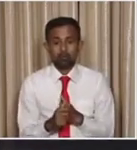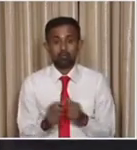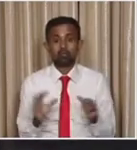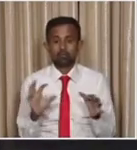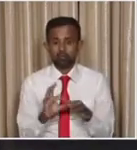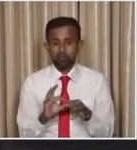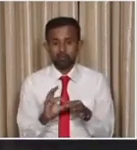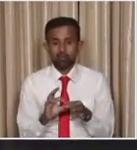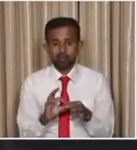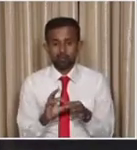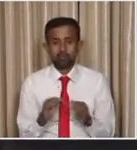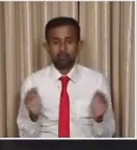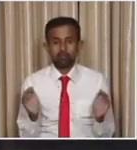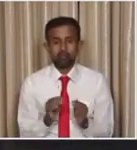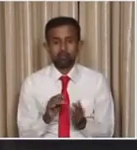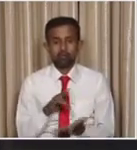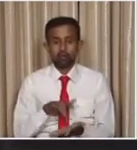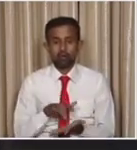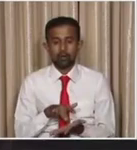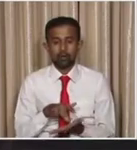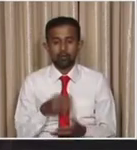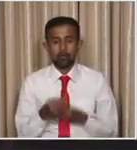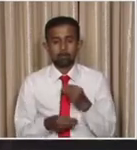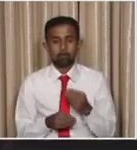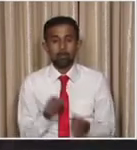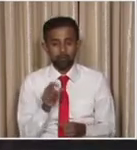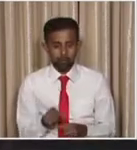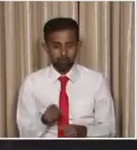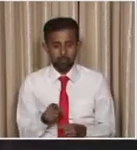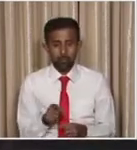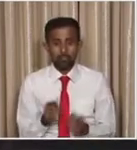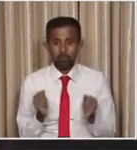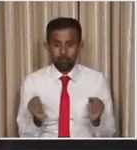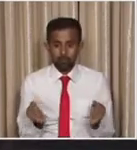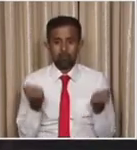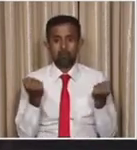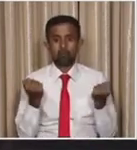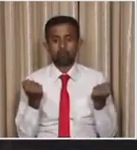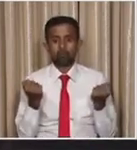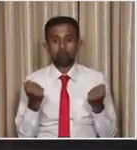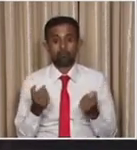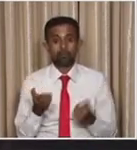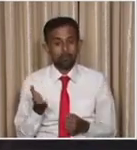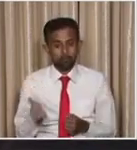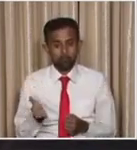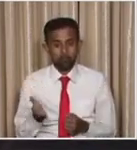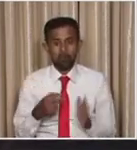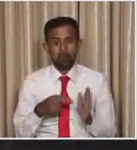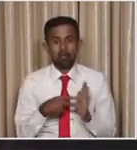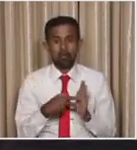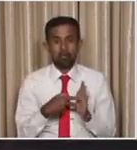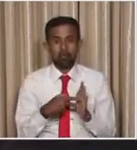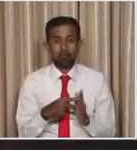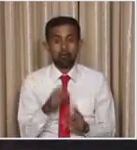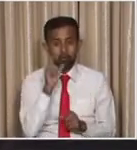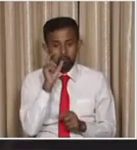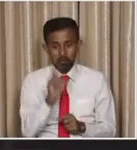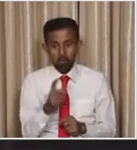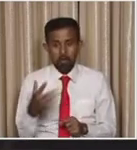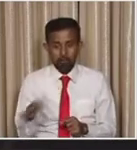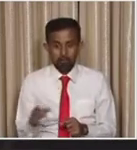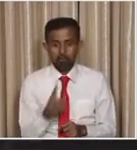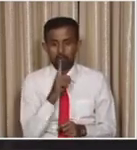කරගන්න කුඩා හා මධ්‍ය පරිමාණ ව්‍යවසායකයන් පණ ගැන්වීම සඳහා මේ අයවැය අවධානය යොමු කරලා තියෙනවා